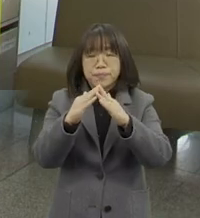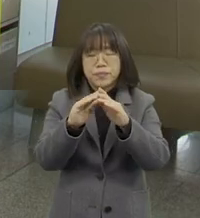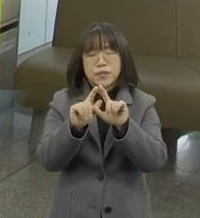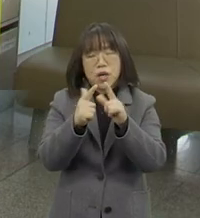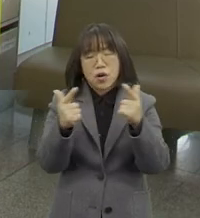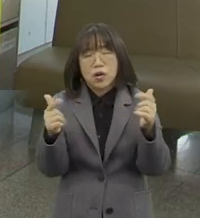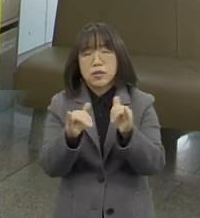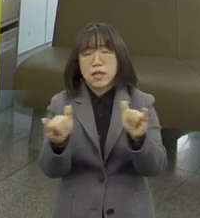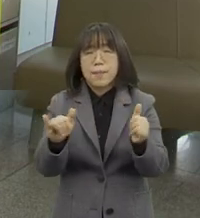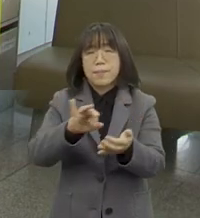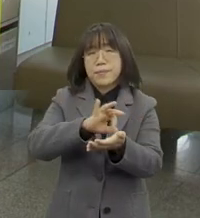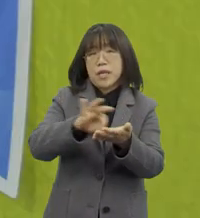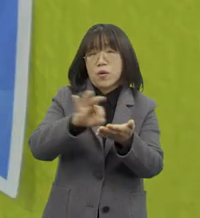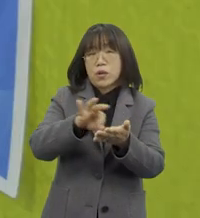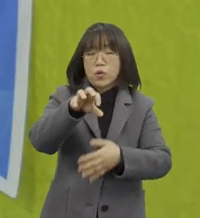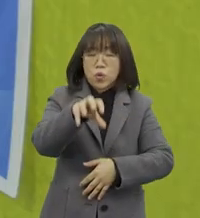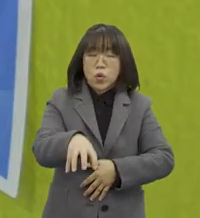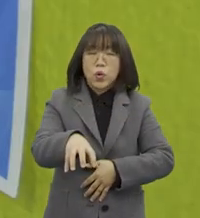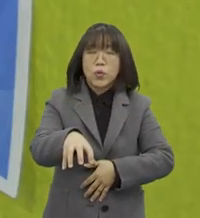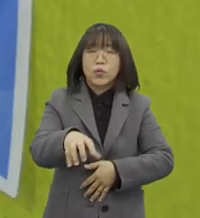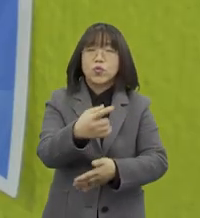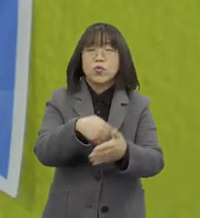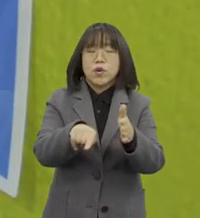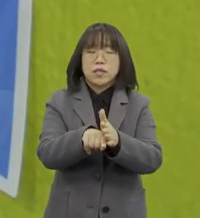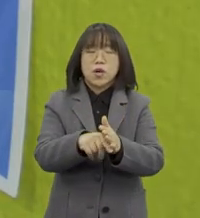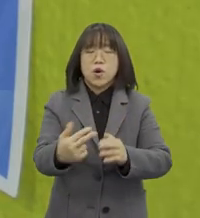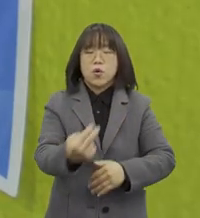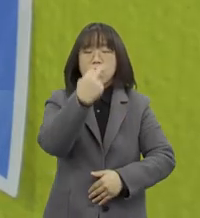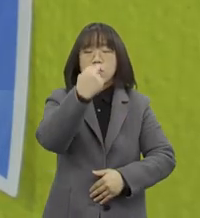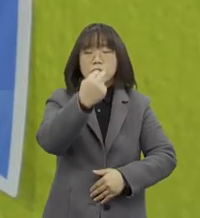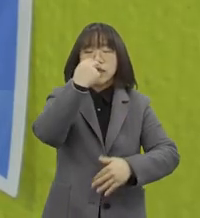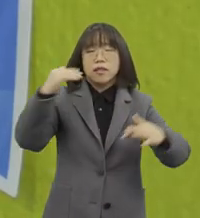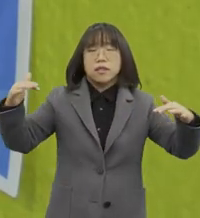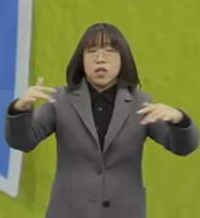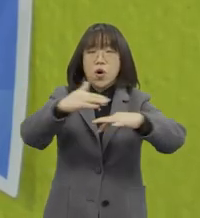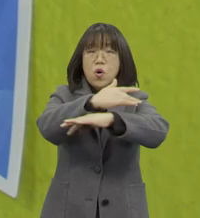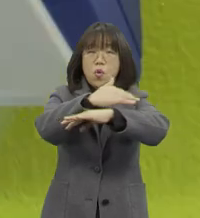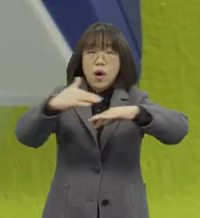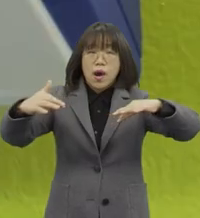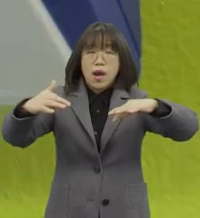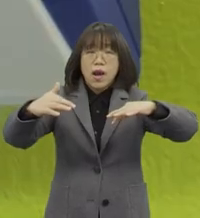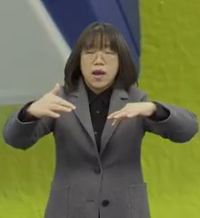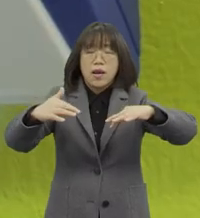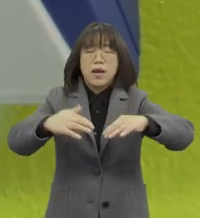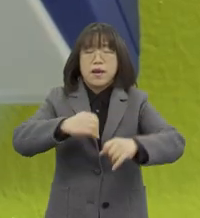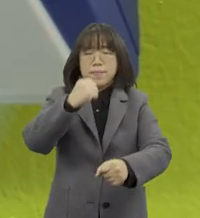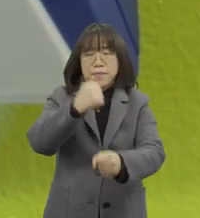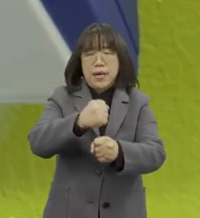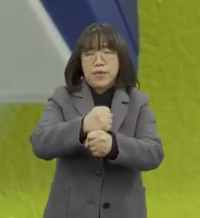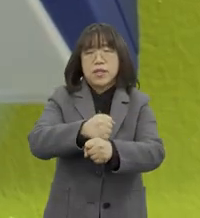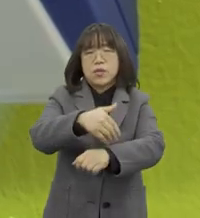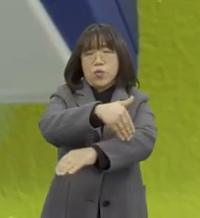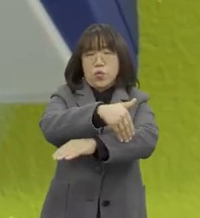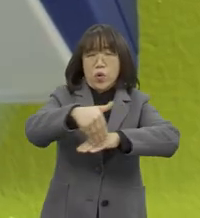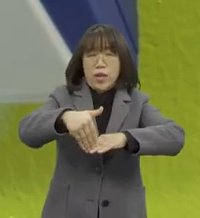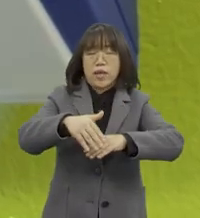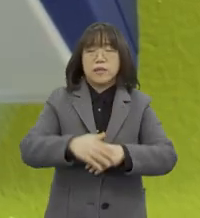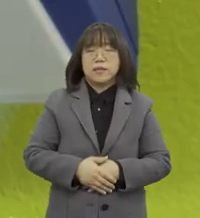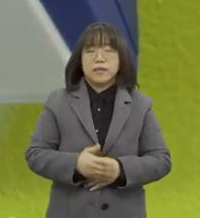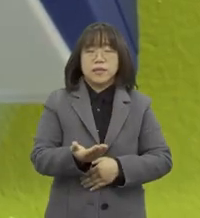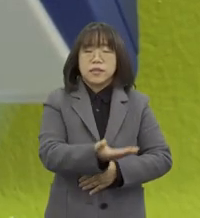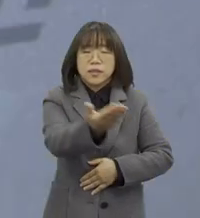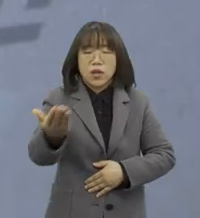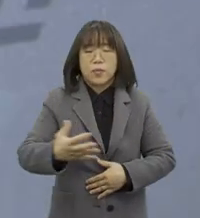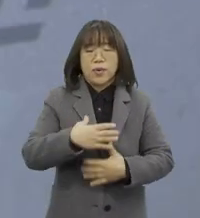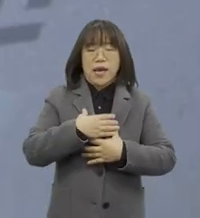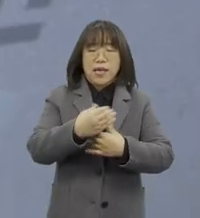다중이용시설 등 지역 내 다양한 시설의 공기정화 환기 시스템을 설치하는 안심 클린 에어 존도 조성하는 등